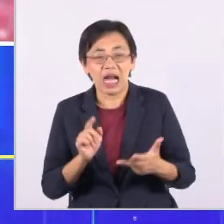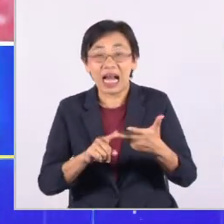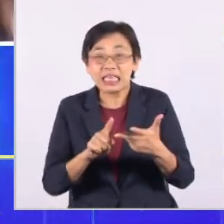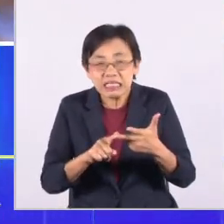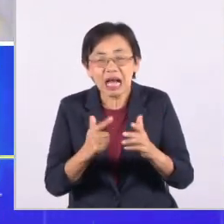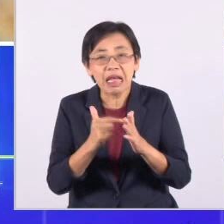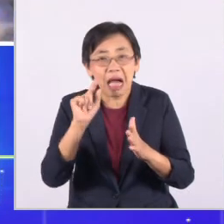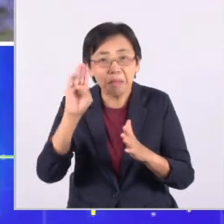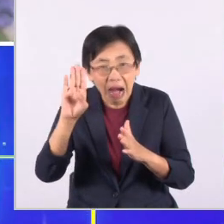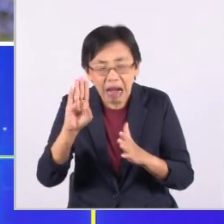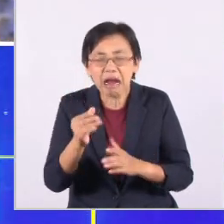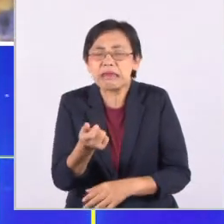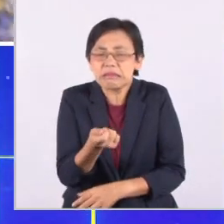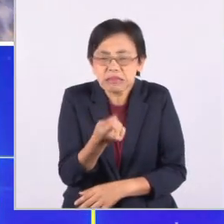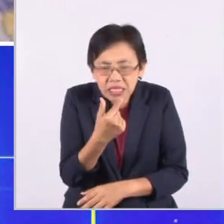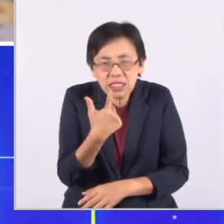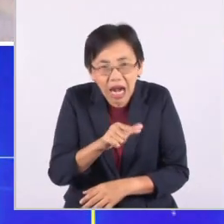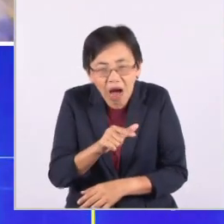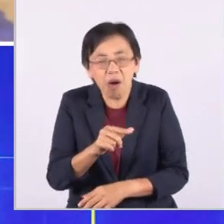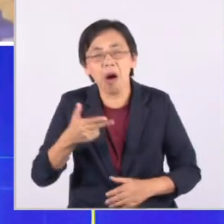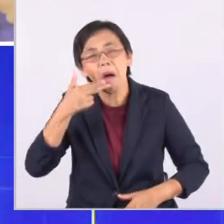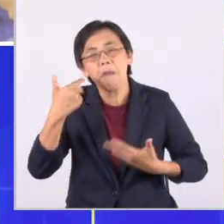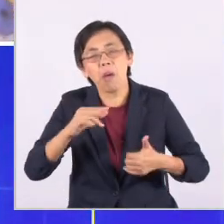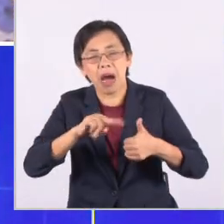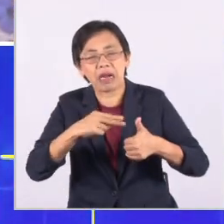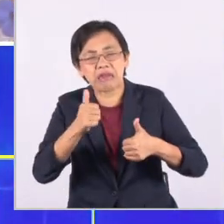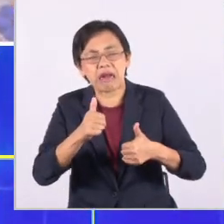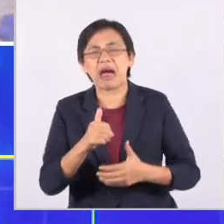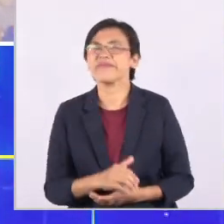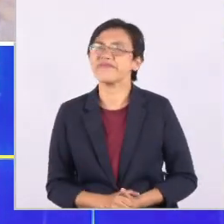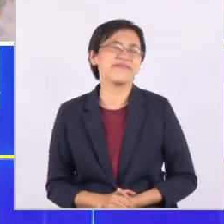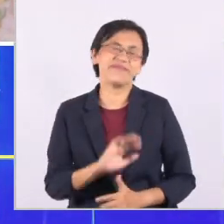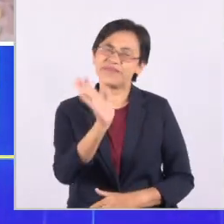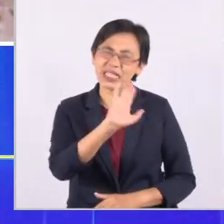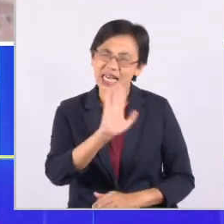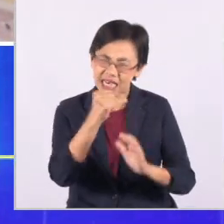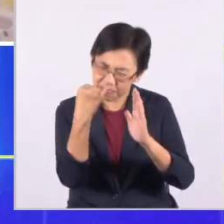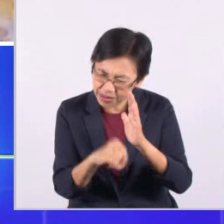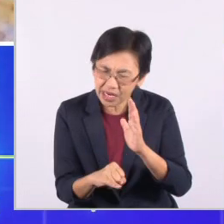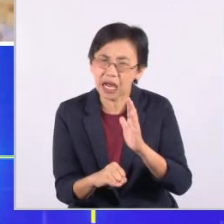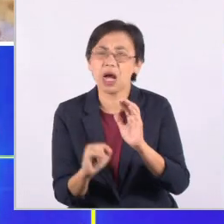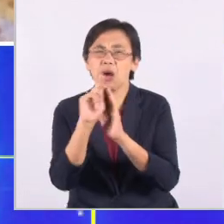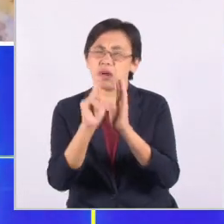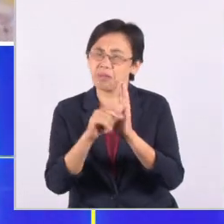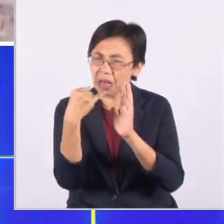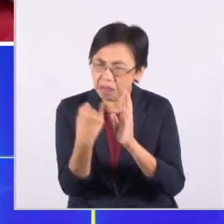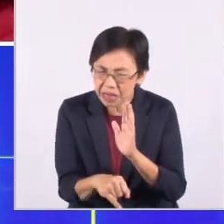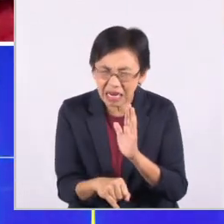แล้วนะคะแต่ทั้งหมดนี้ไม่ใช่เลยนะคะมีแต่โทษทั้งนั้นเลยแล้วก็ไปผิดกฎหมายด้วย